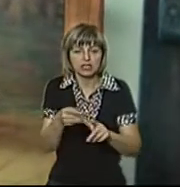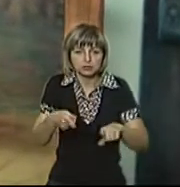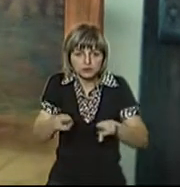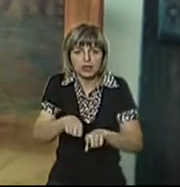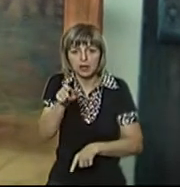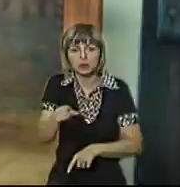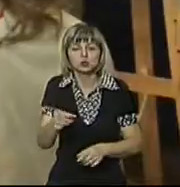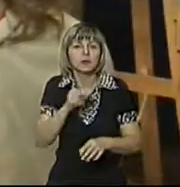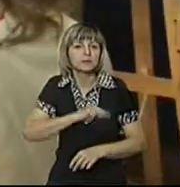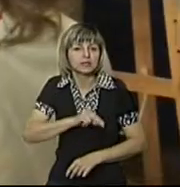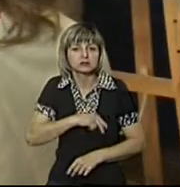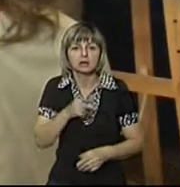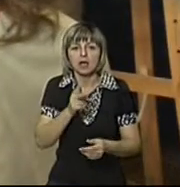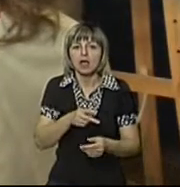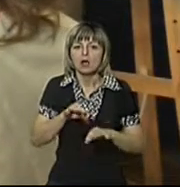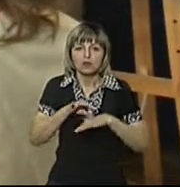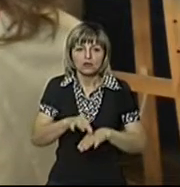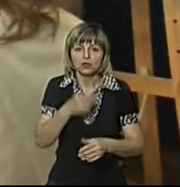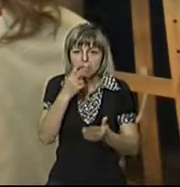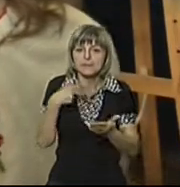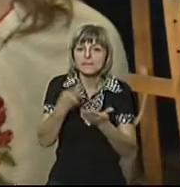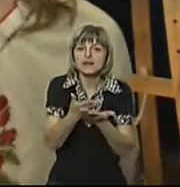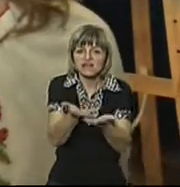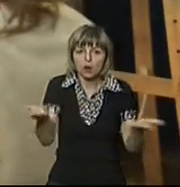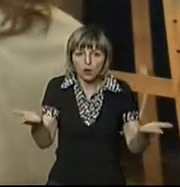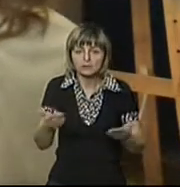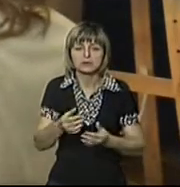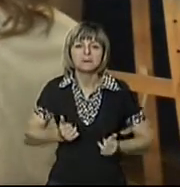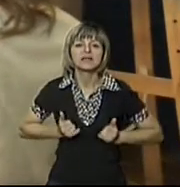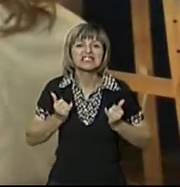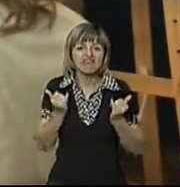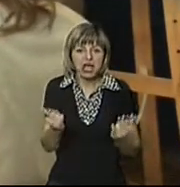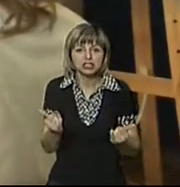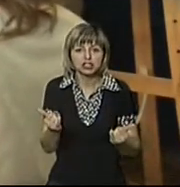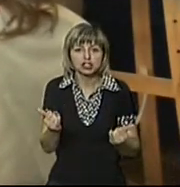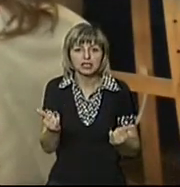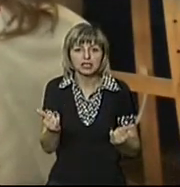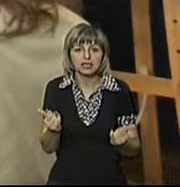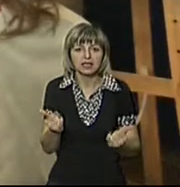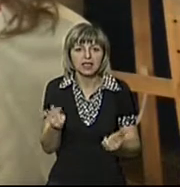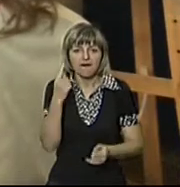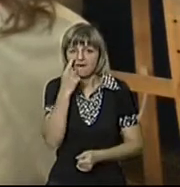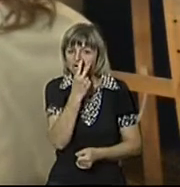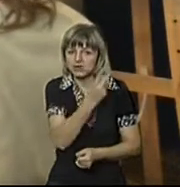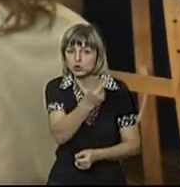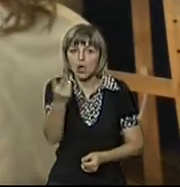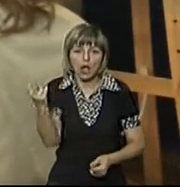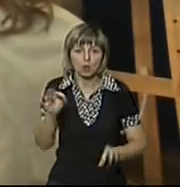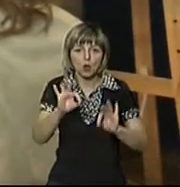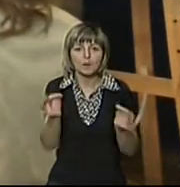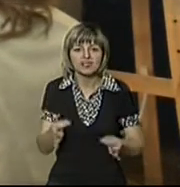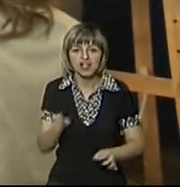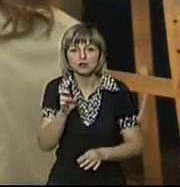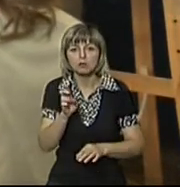працювати. Ми проводимо перформанс. Перформанс присвячений візуальному мистецтву, тому